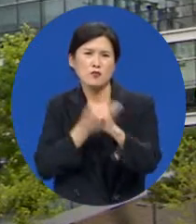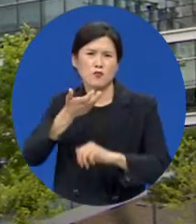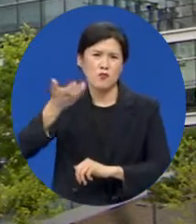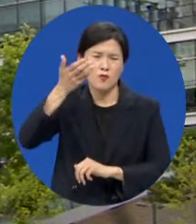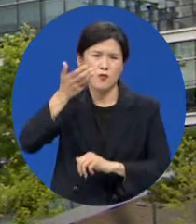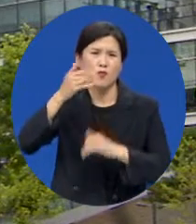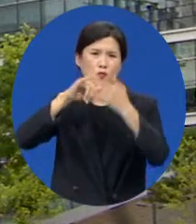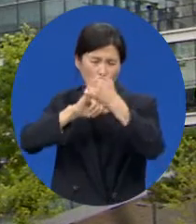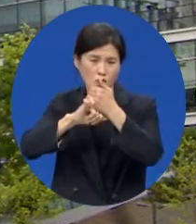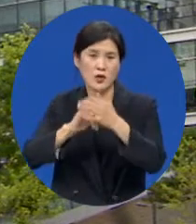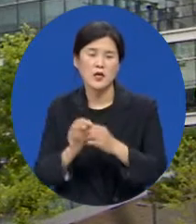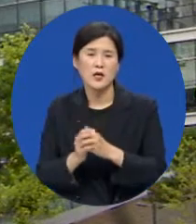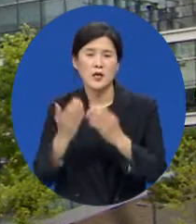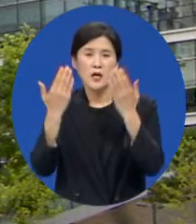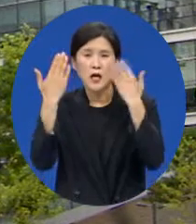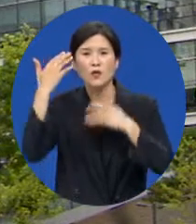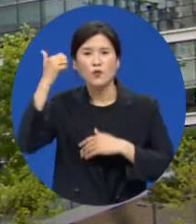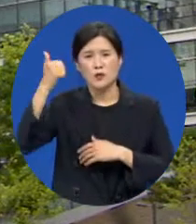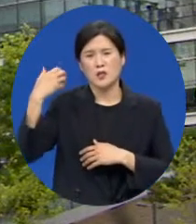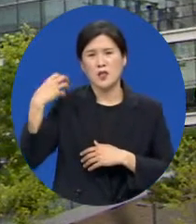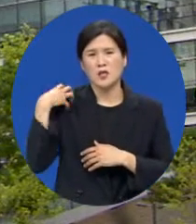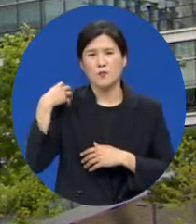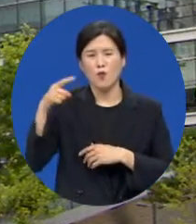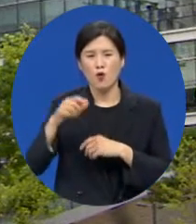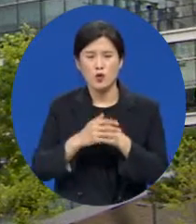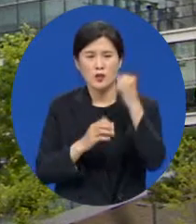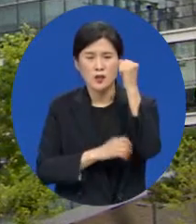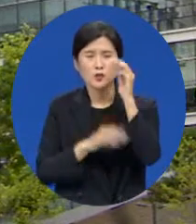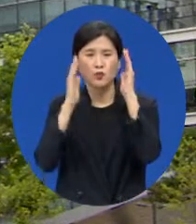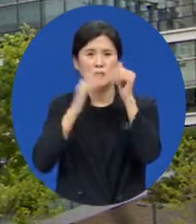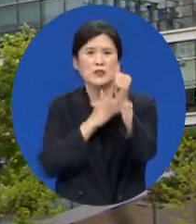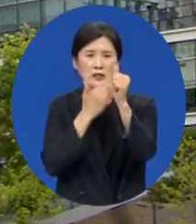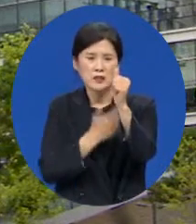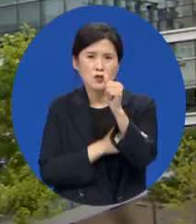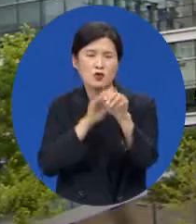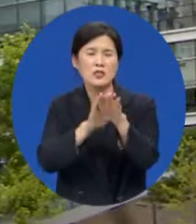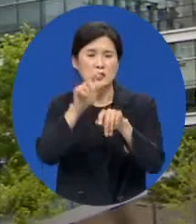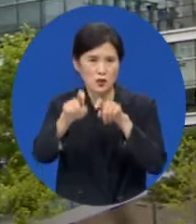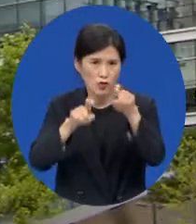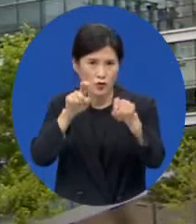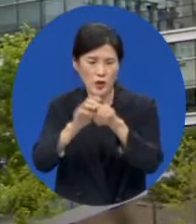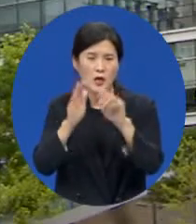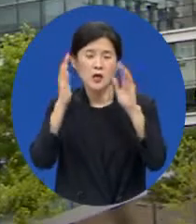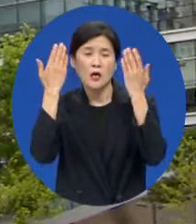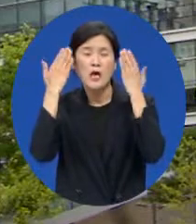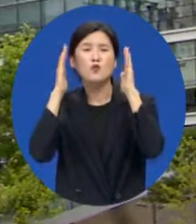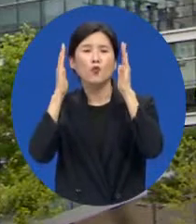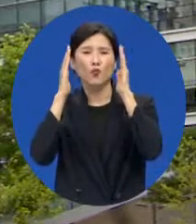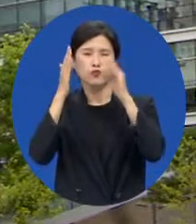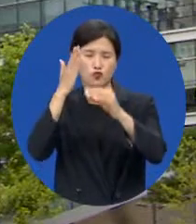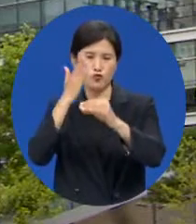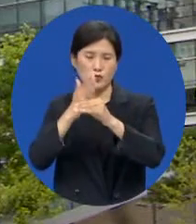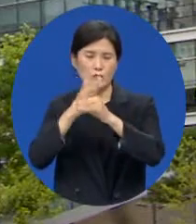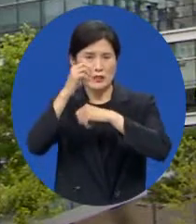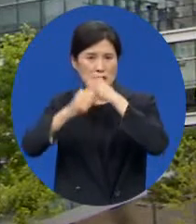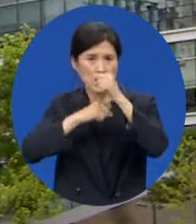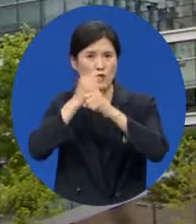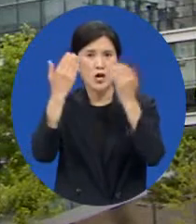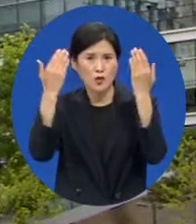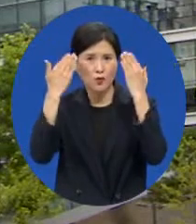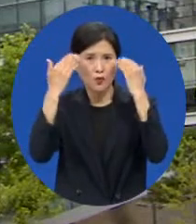겠습니다 학교장 책임 경영 저는 기초학력 책임 교육을 시행할 것이며 교과 중심의 자율학교 및